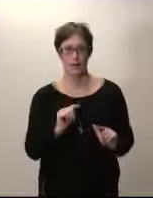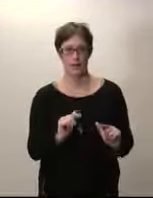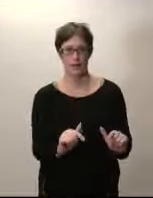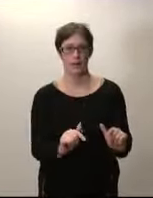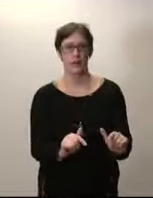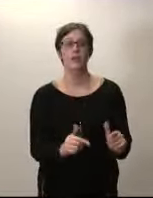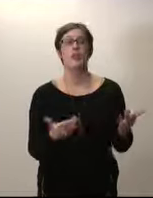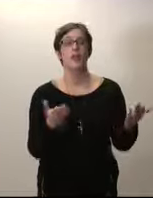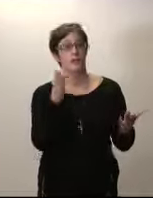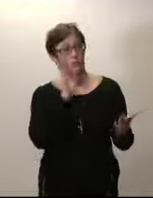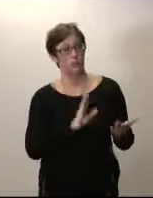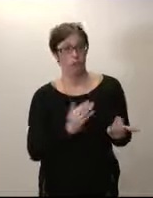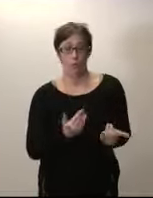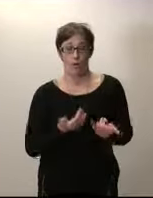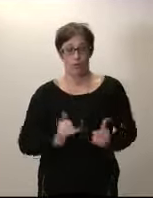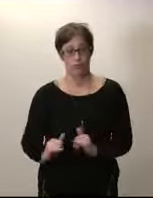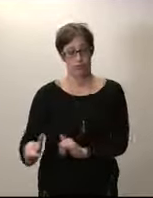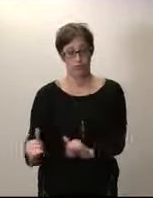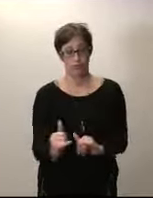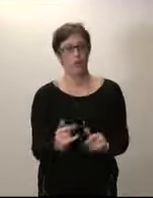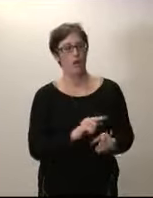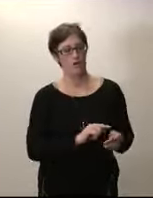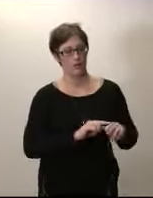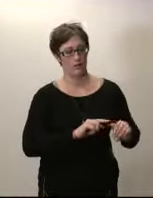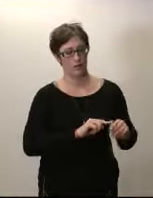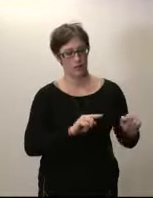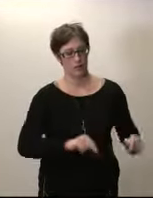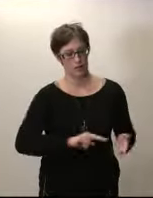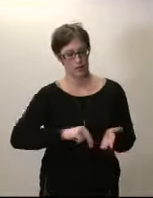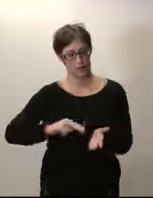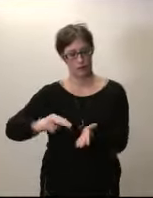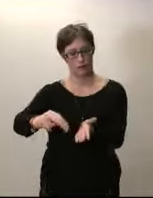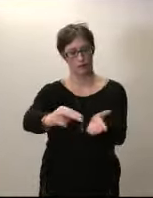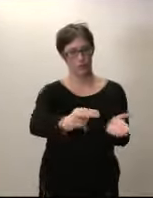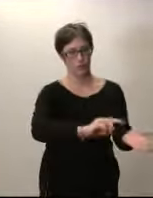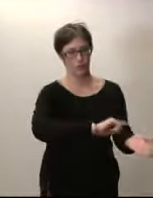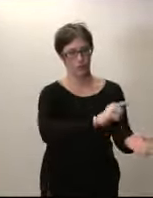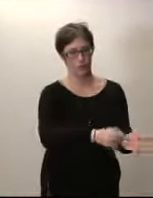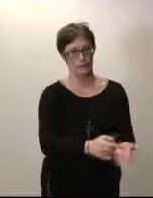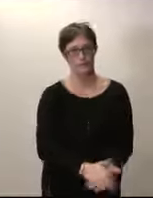parapheurs qui sont en train de circuler pour les signatures du budget.